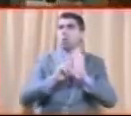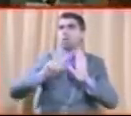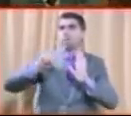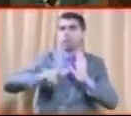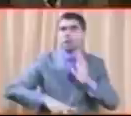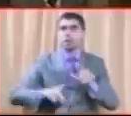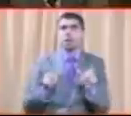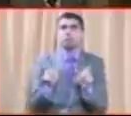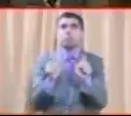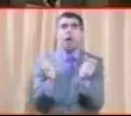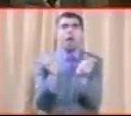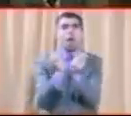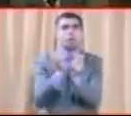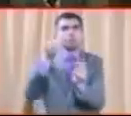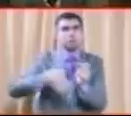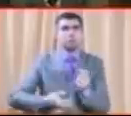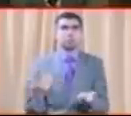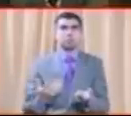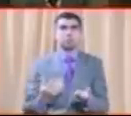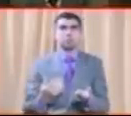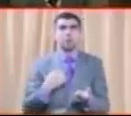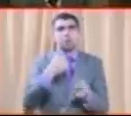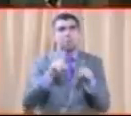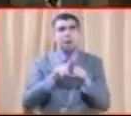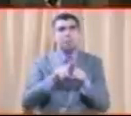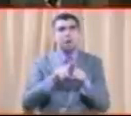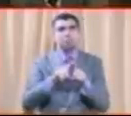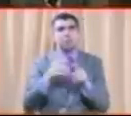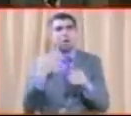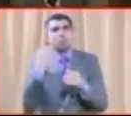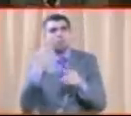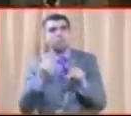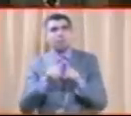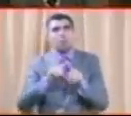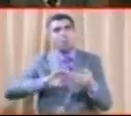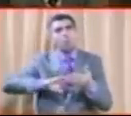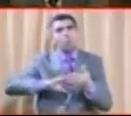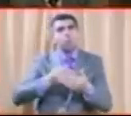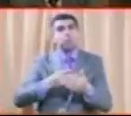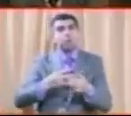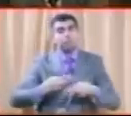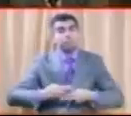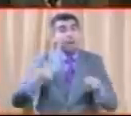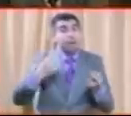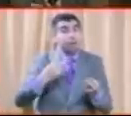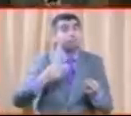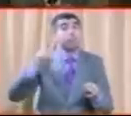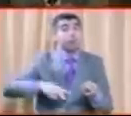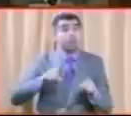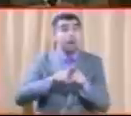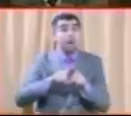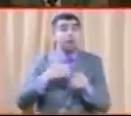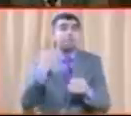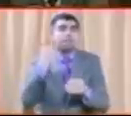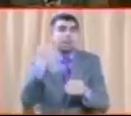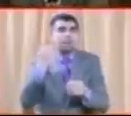حول المادة 111، وما عمرها كانت موضوع ديال الخلاف. ولذلك اليوم سنكون واضحين، واش حنا مع محاربة الفساد